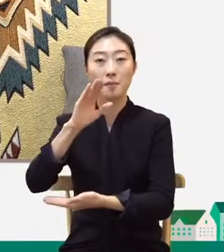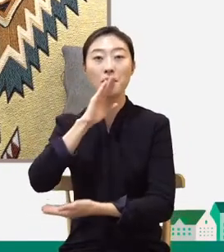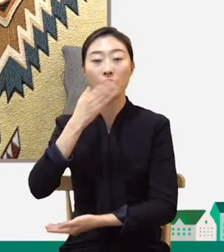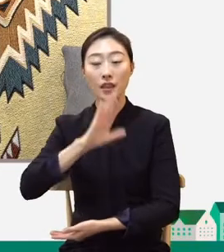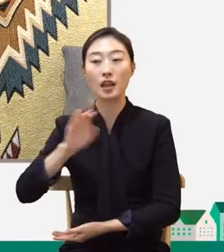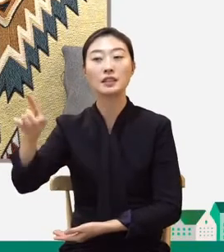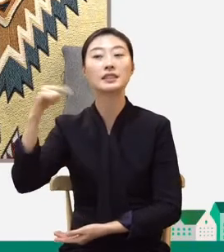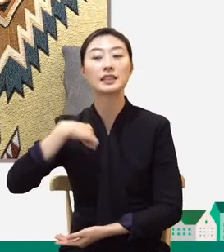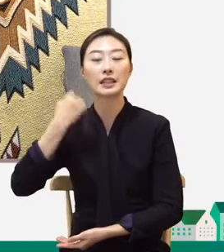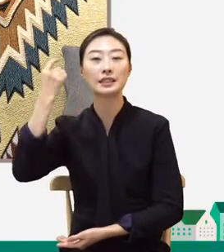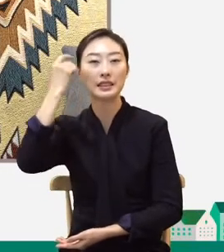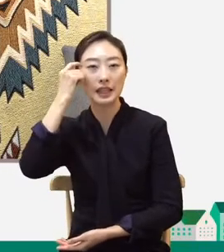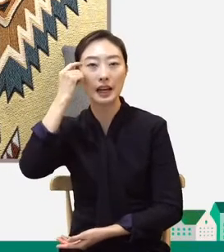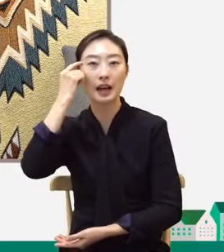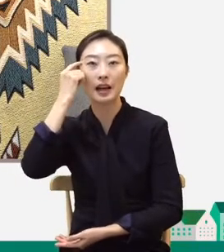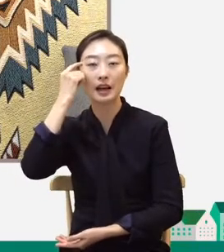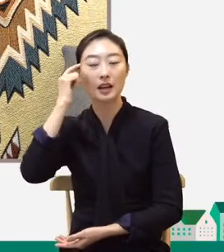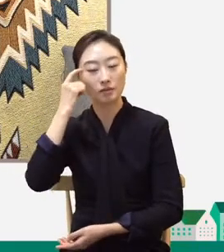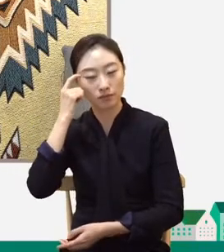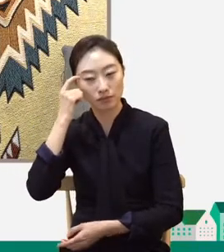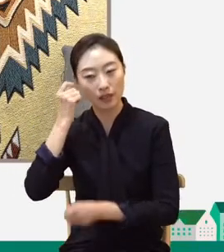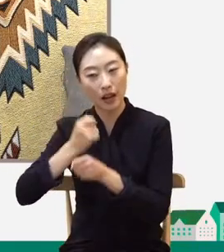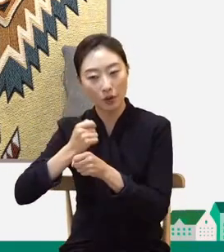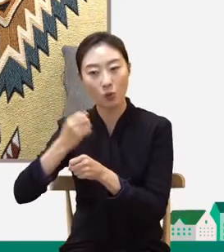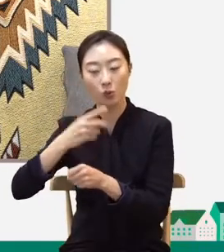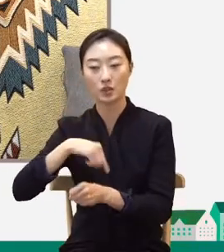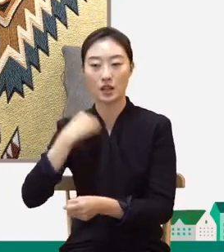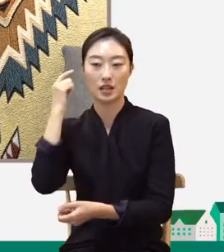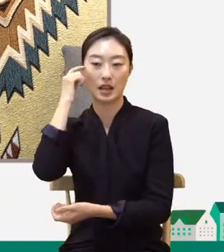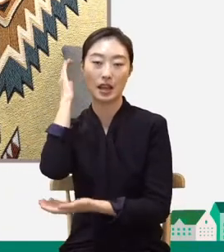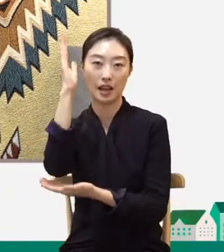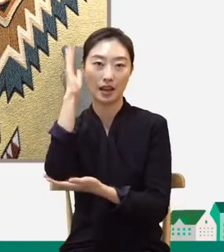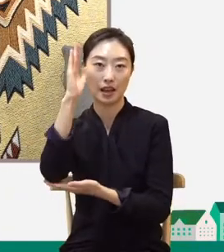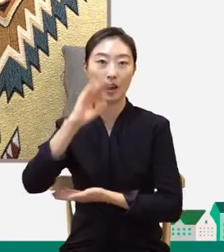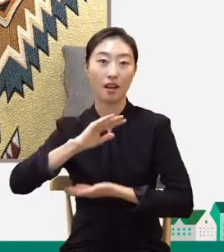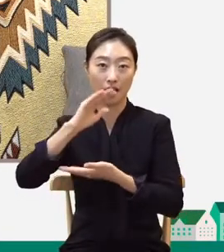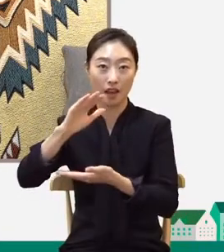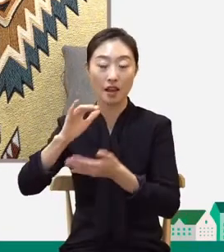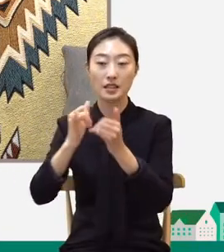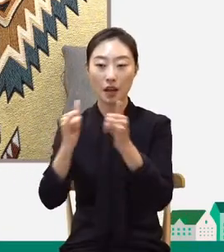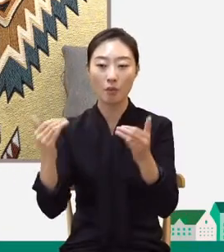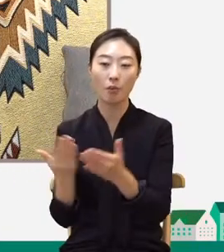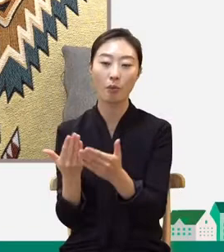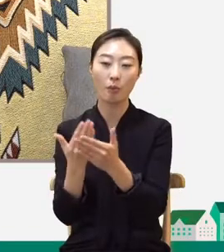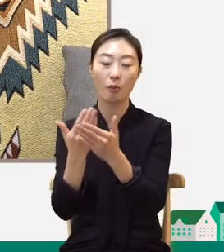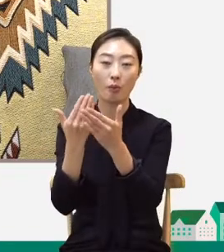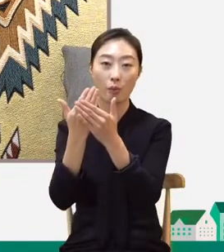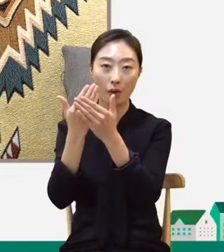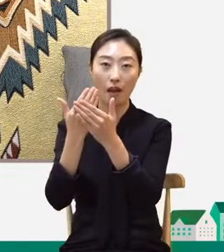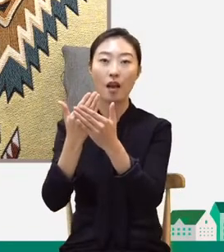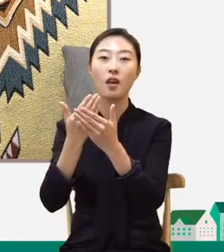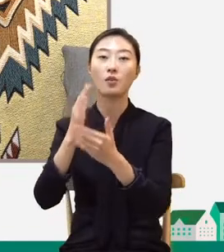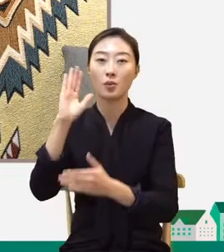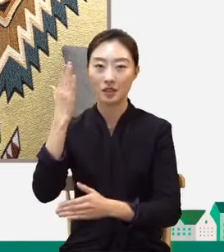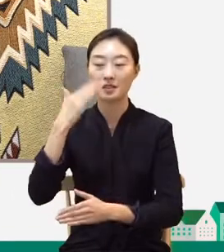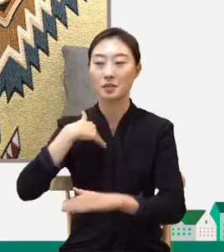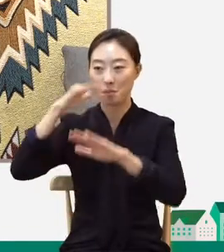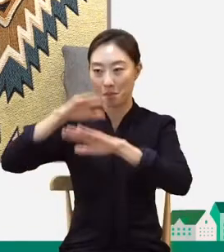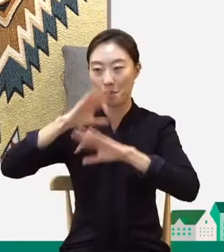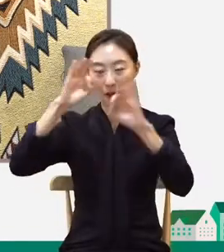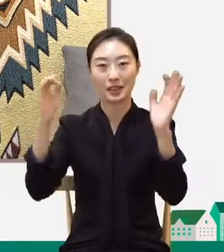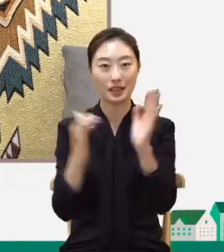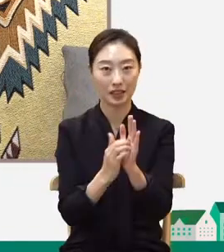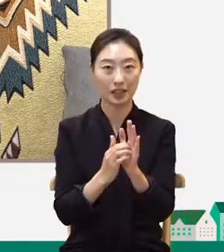자기의 생각을 얘기하는 그러한 하나의 인간이 되어간다는 것을 알 수 있게 해주는 그런 발표였던 것 같습니다. 그럼